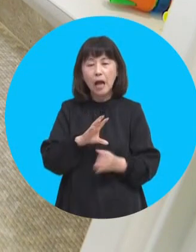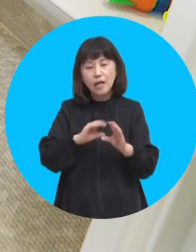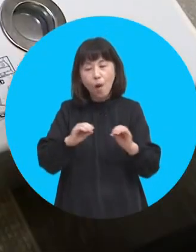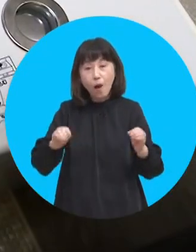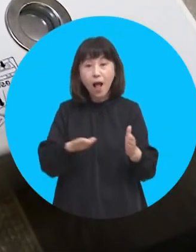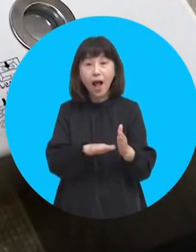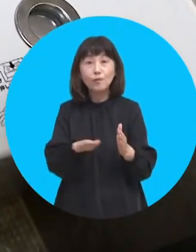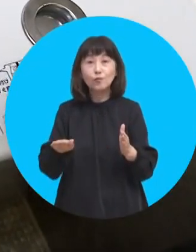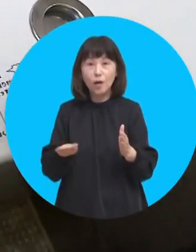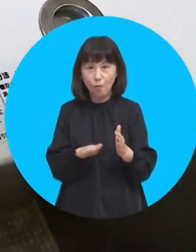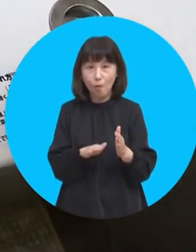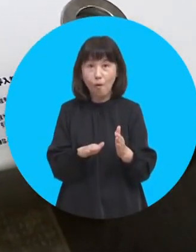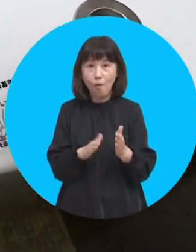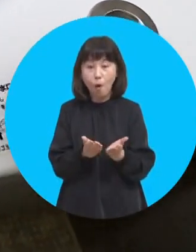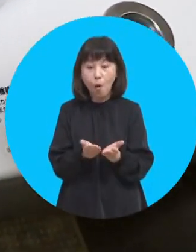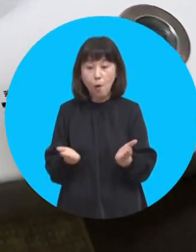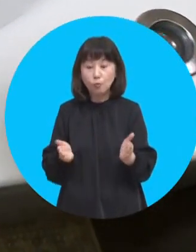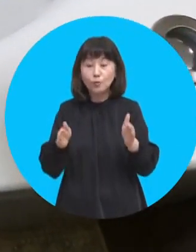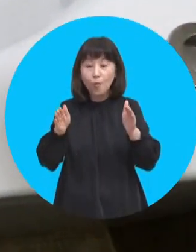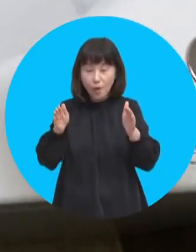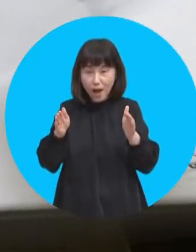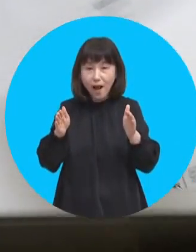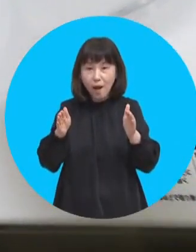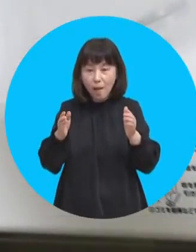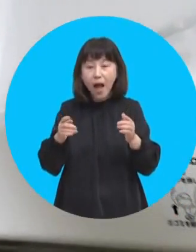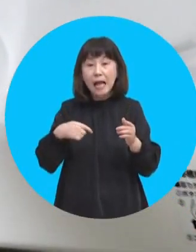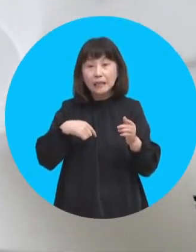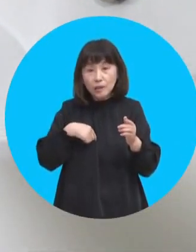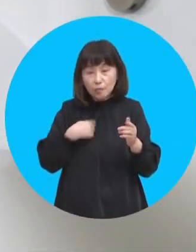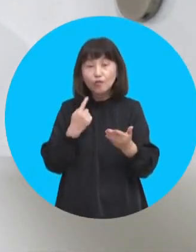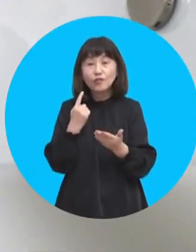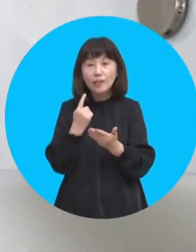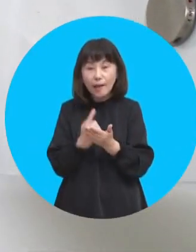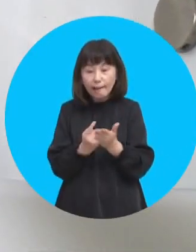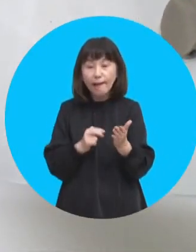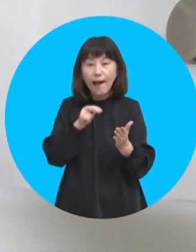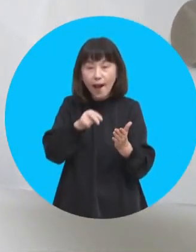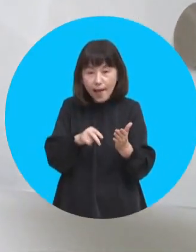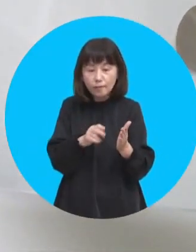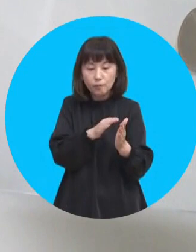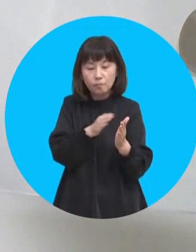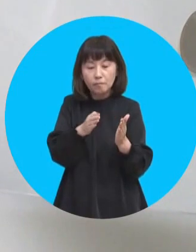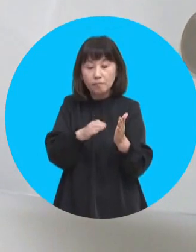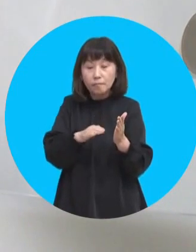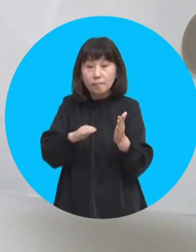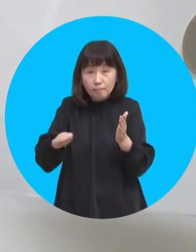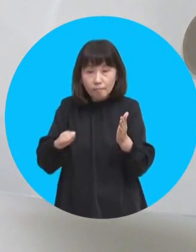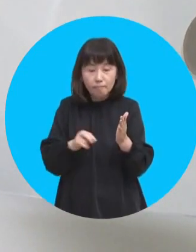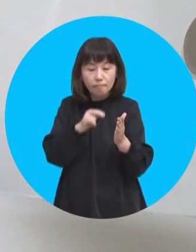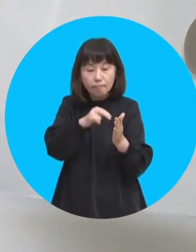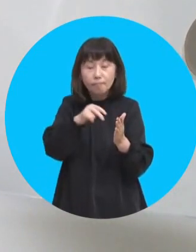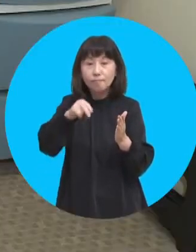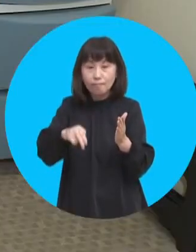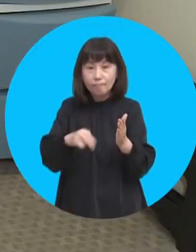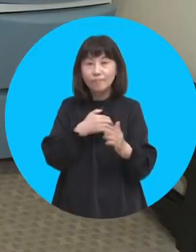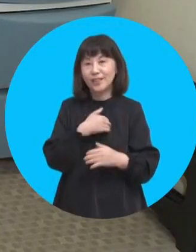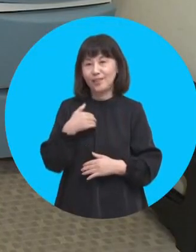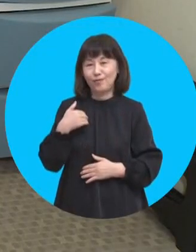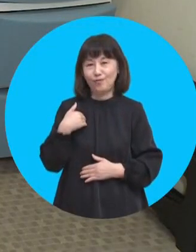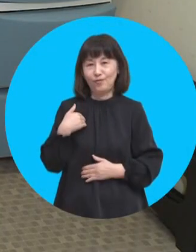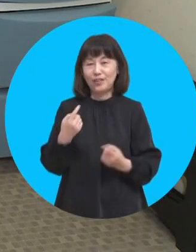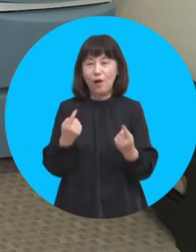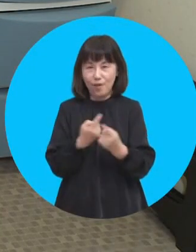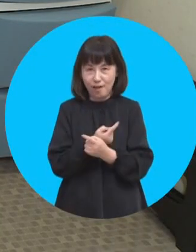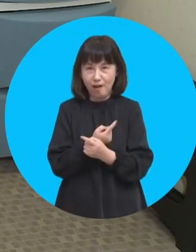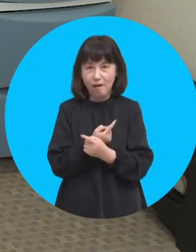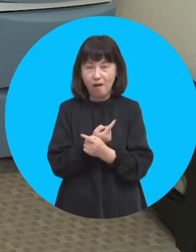れるような浴槽、足場がちょっとあるようなものなので、もう3歳でも自分で出入りもできるし、洗面台